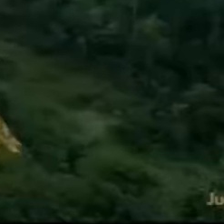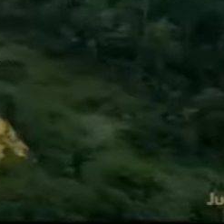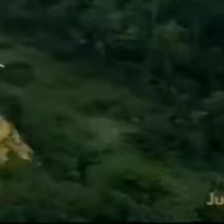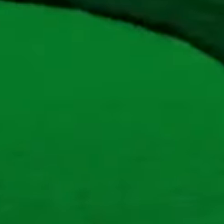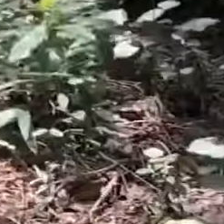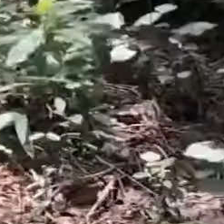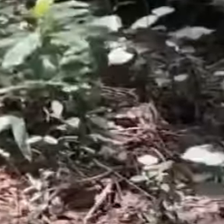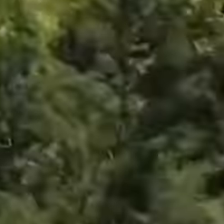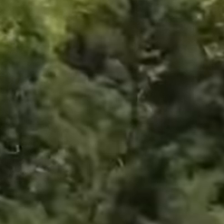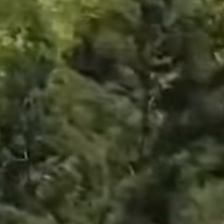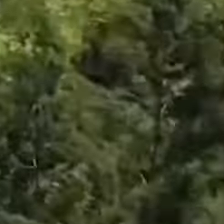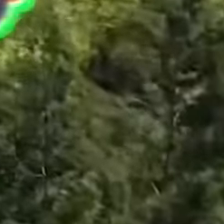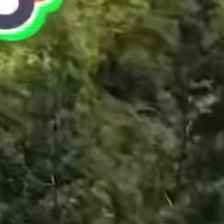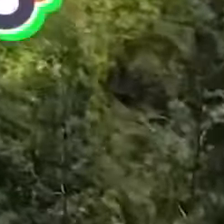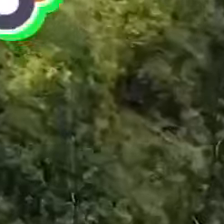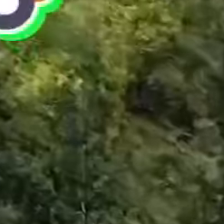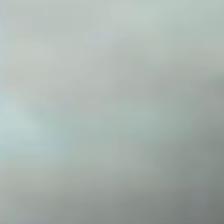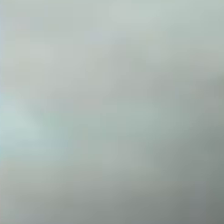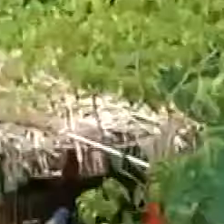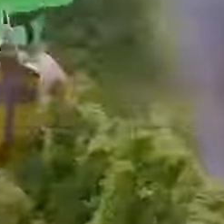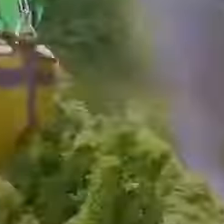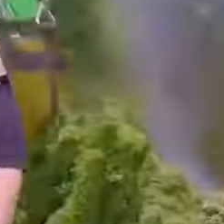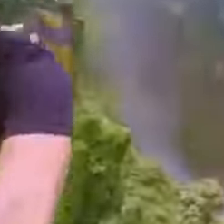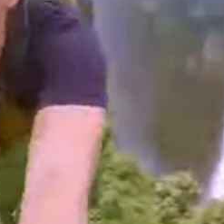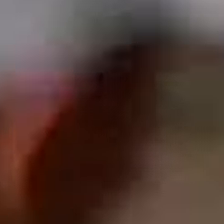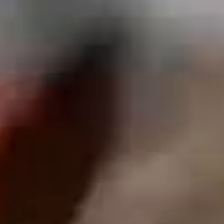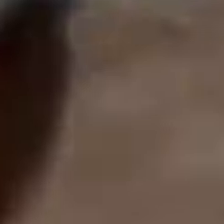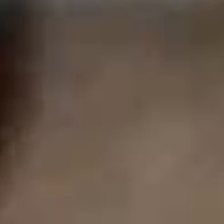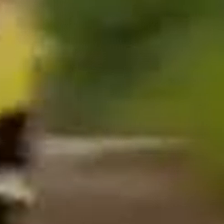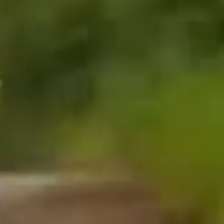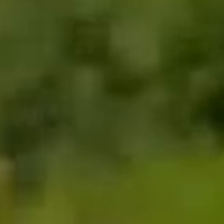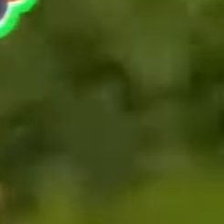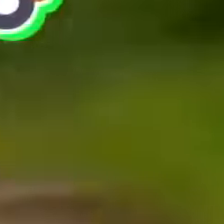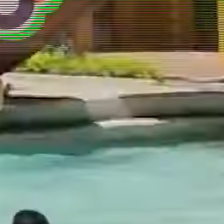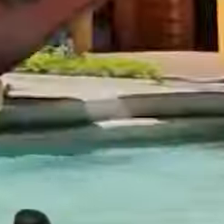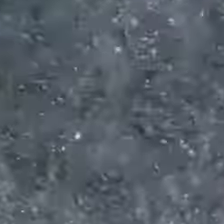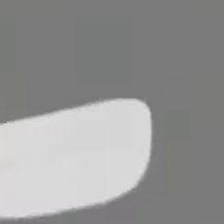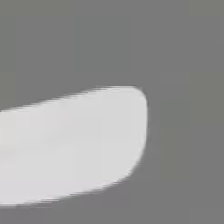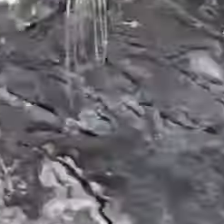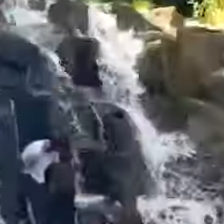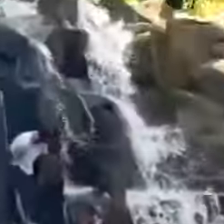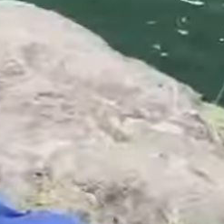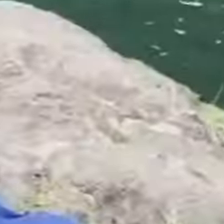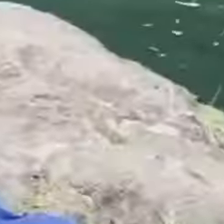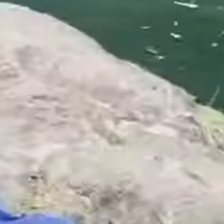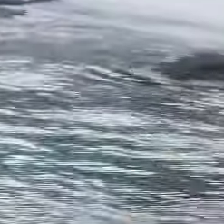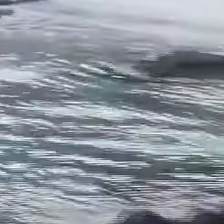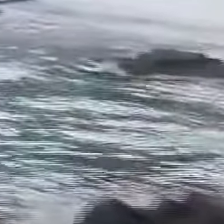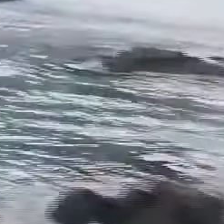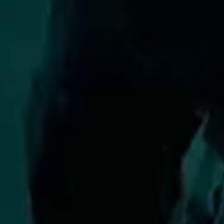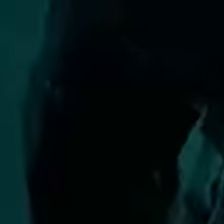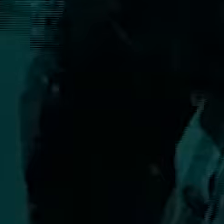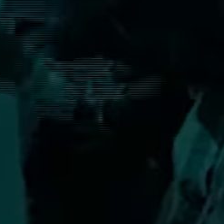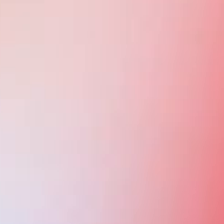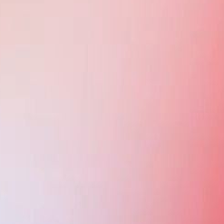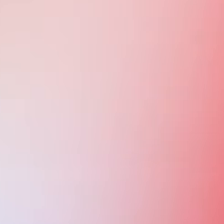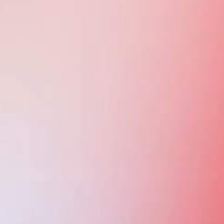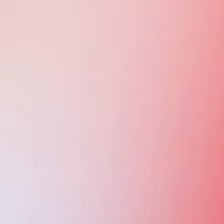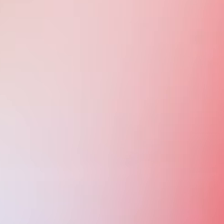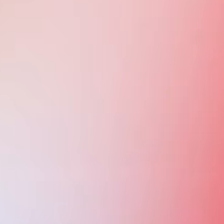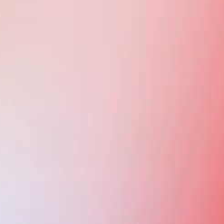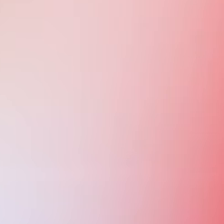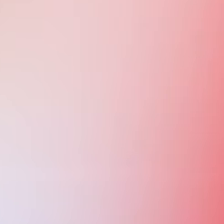bonding o extreme travel Ging sumama This Summer dala lang ang inyong mga